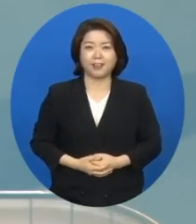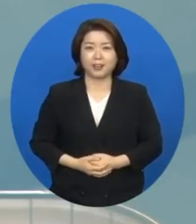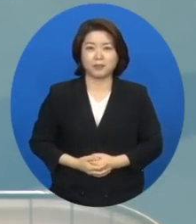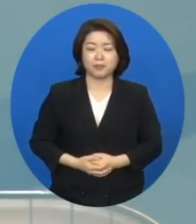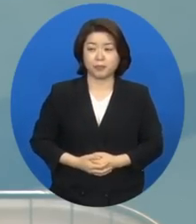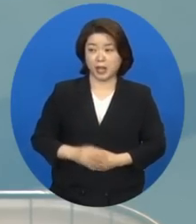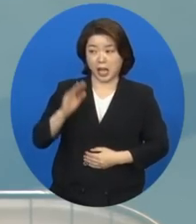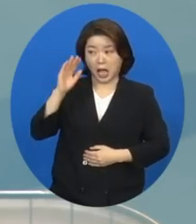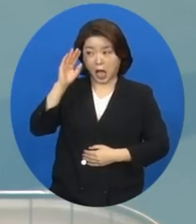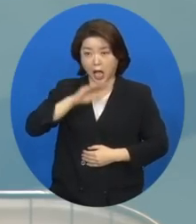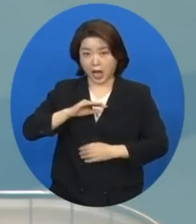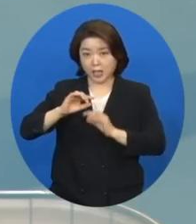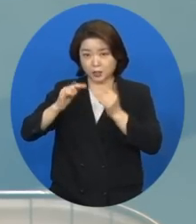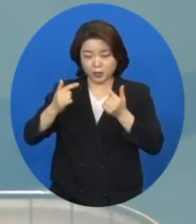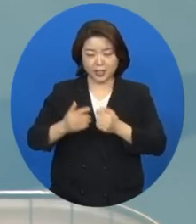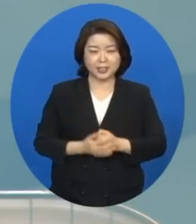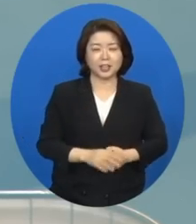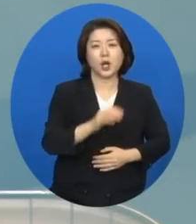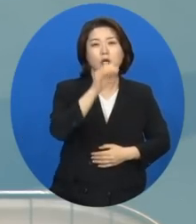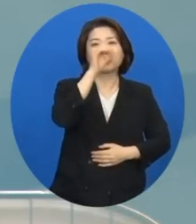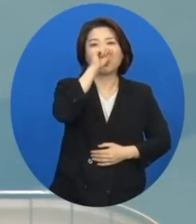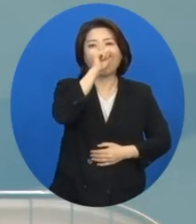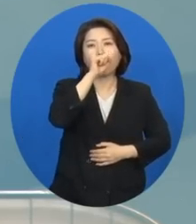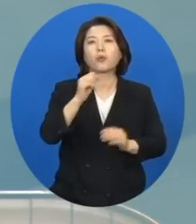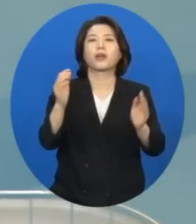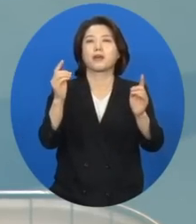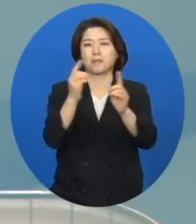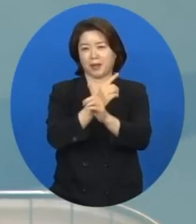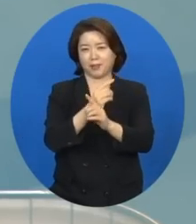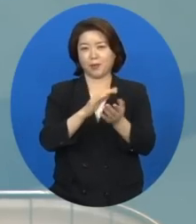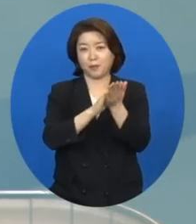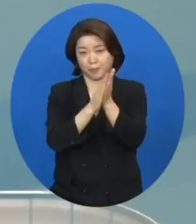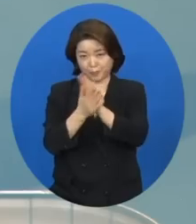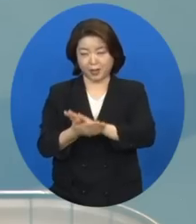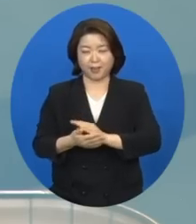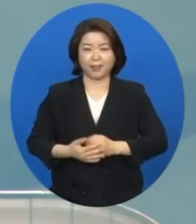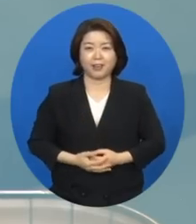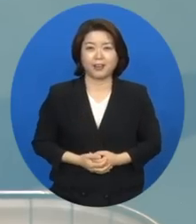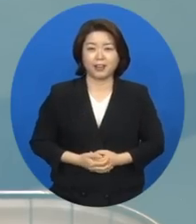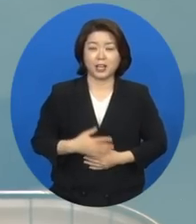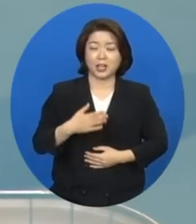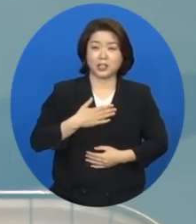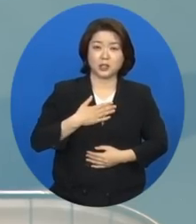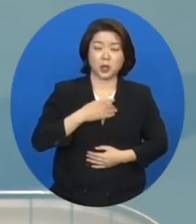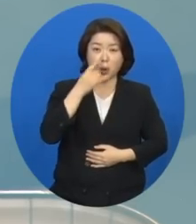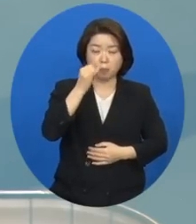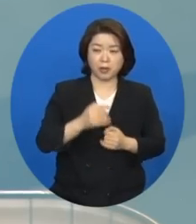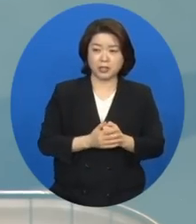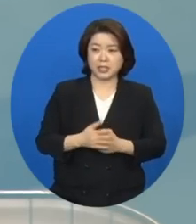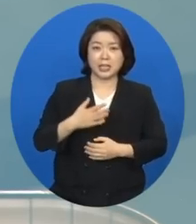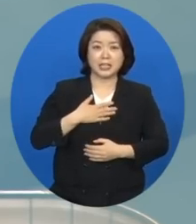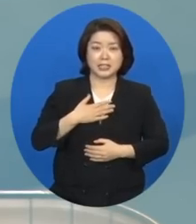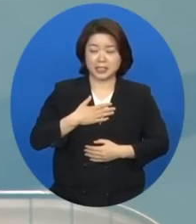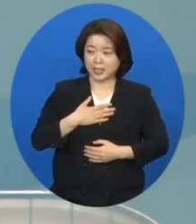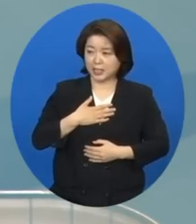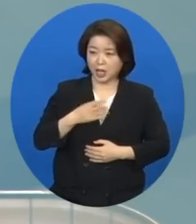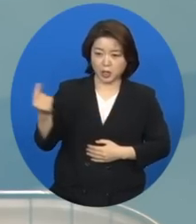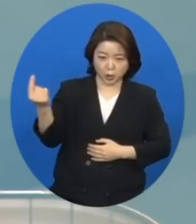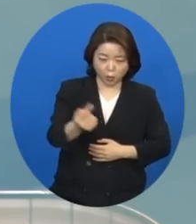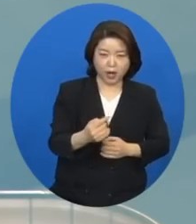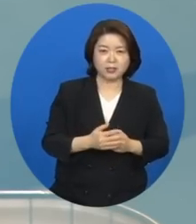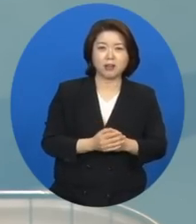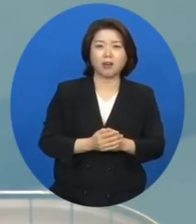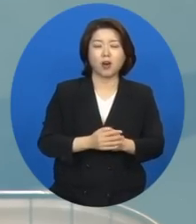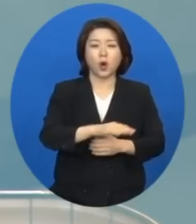악한 쪽이 아니라 좋은 쪽으로 변했다고 합니다. 저희 어머니는 자기가 선한목자 교회에 와서 성도들에게 감사해야 될